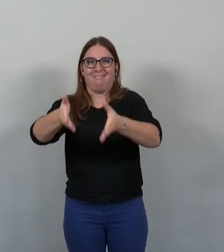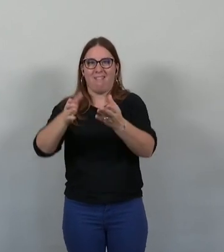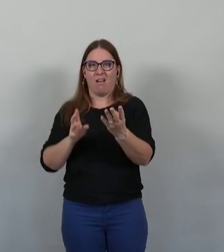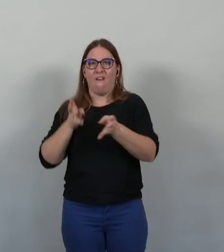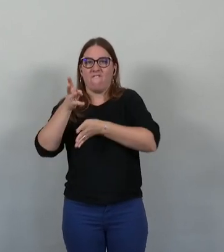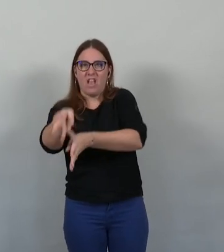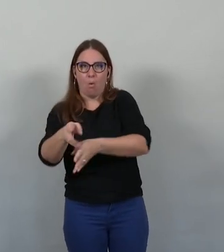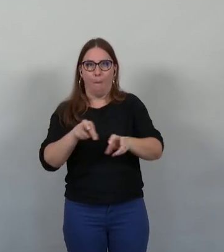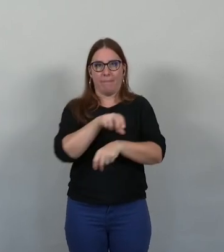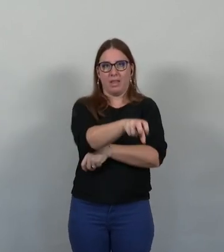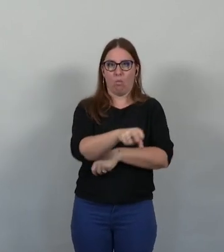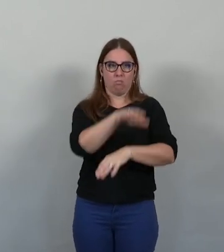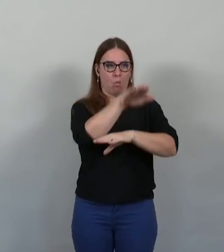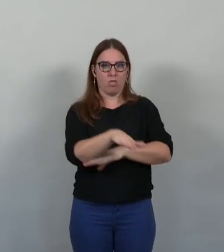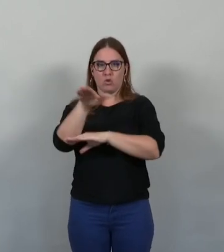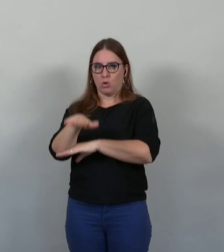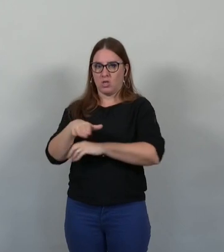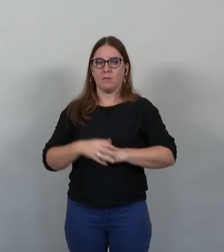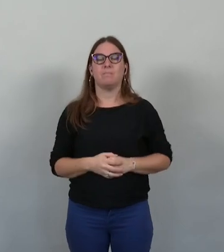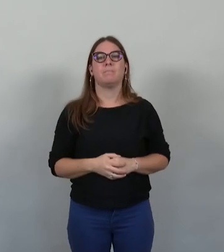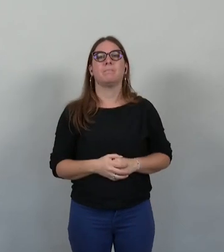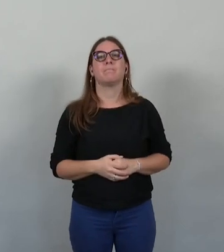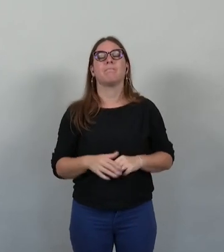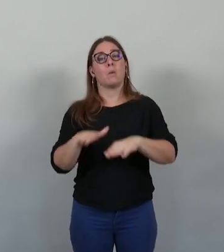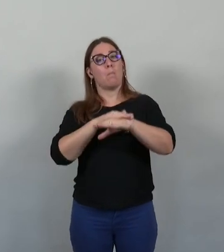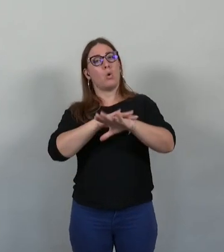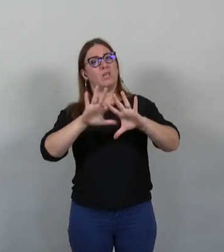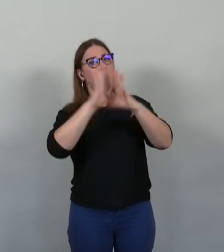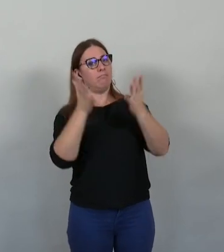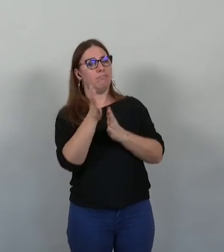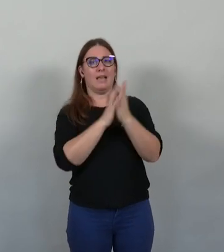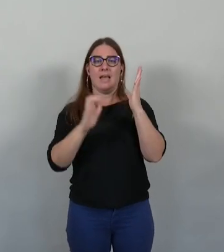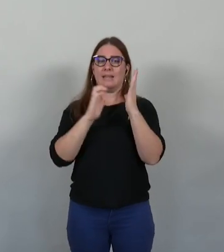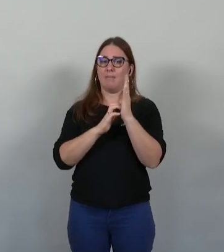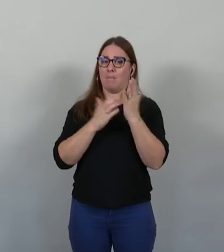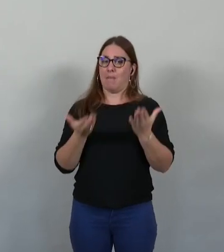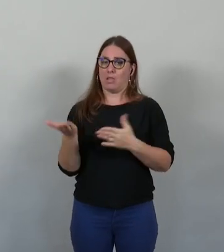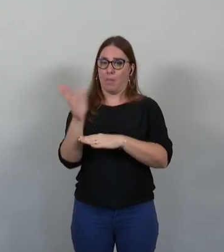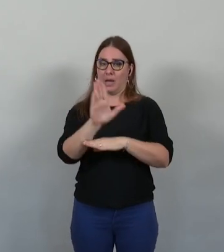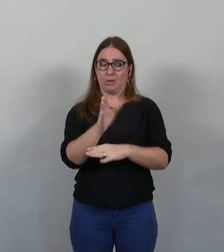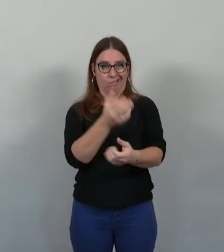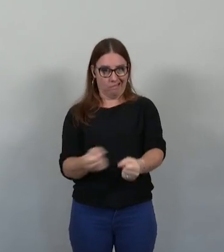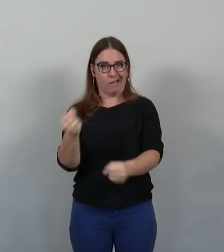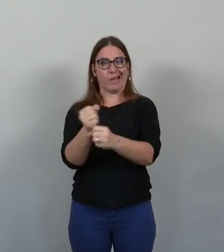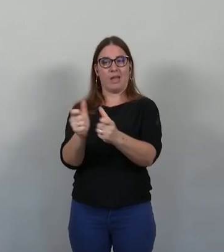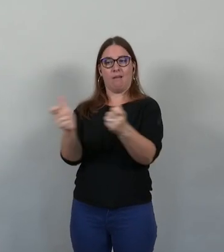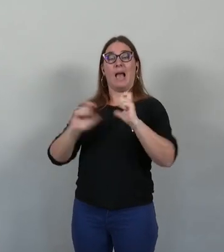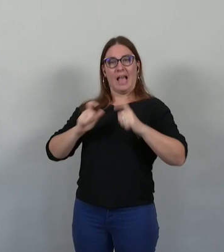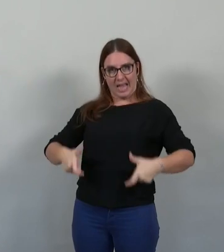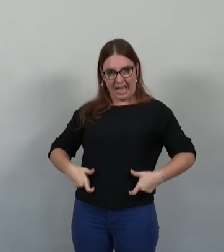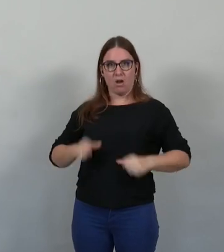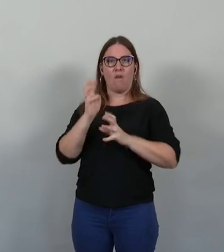vélos et les piétons pour toutes ces raisons la délibération que je vous présente porte sur la création d'une école du vélo de